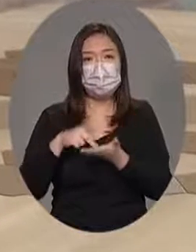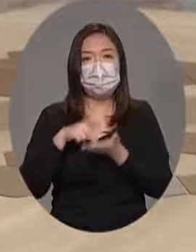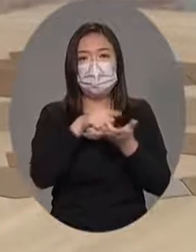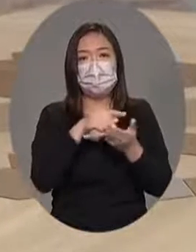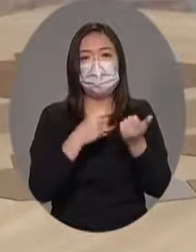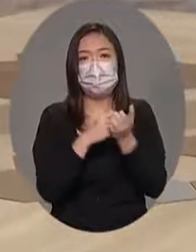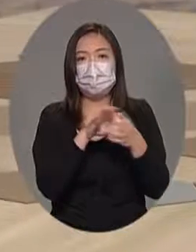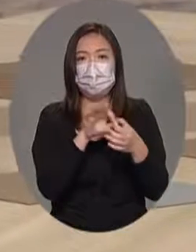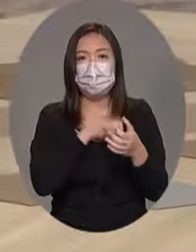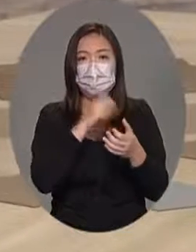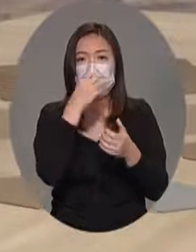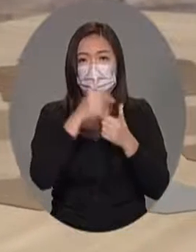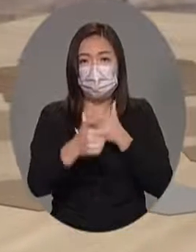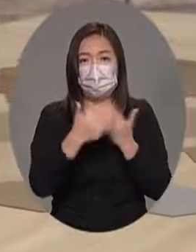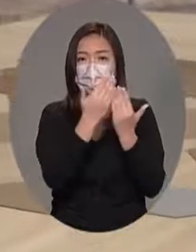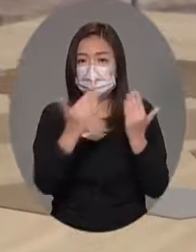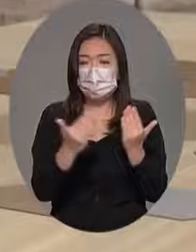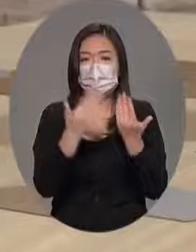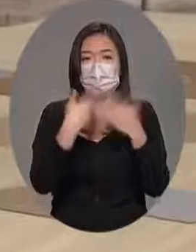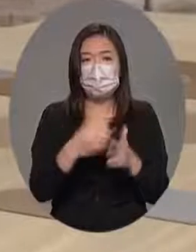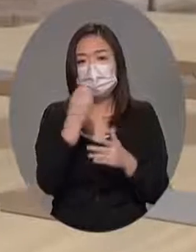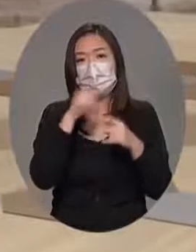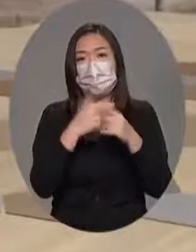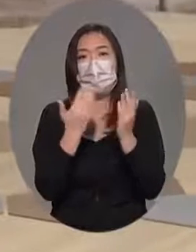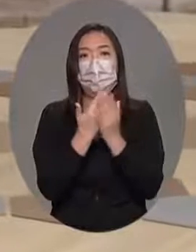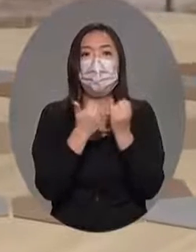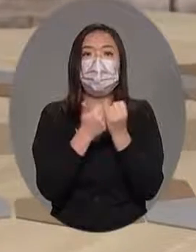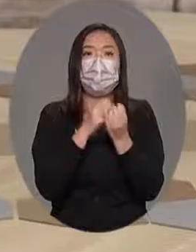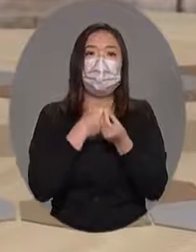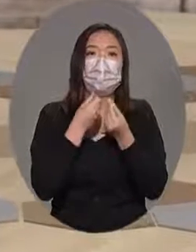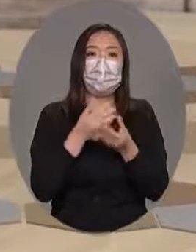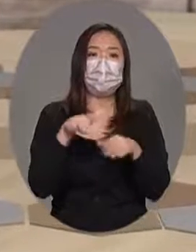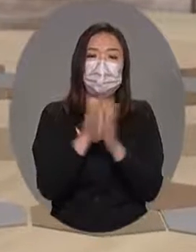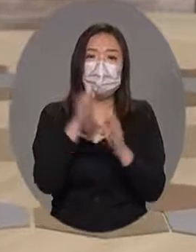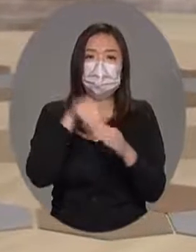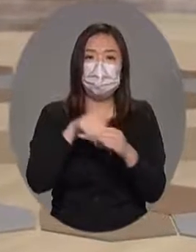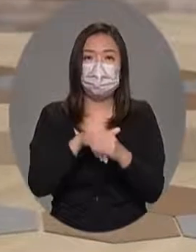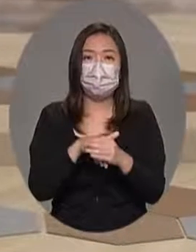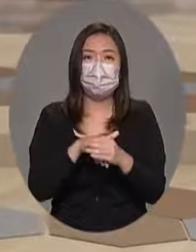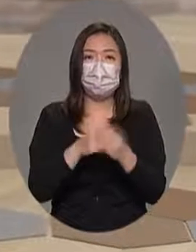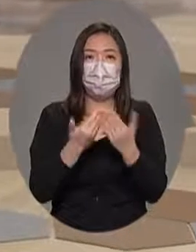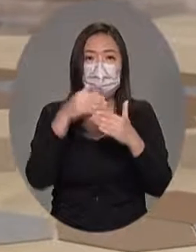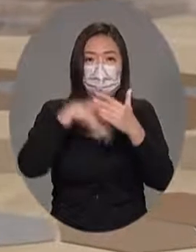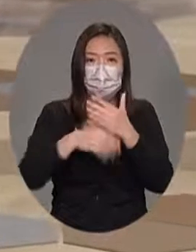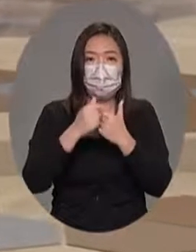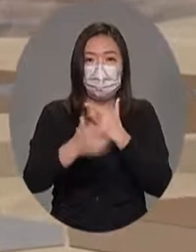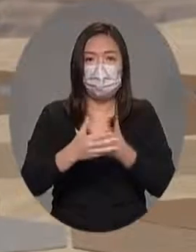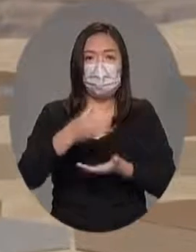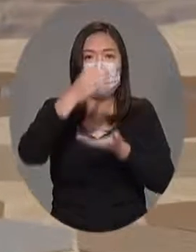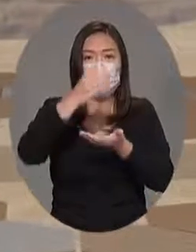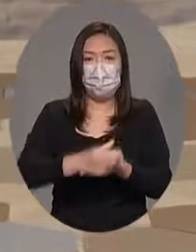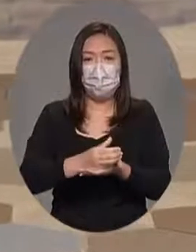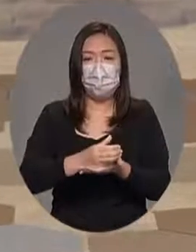支聯會在香港永久展覽，之後香港大學學生會是交給全民投票在校園永久擺